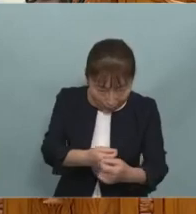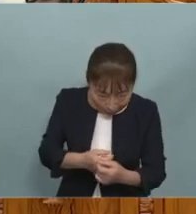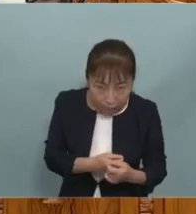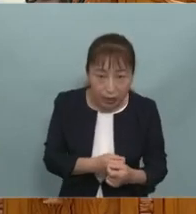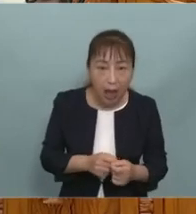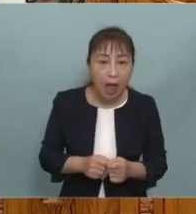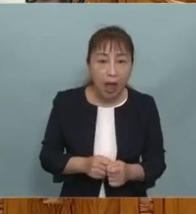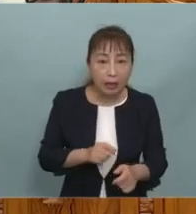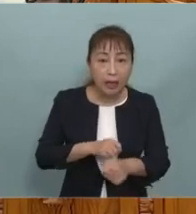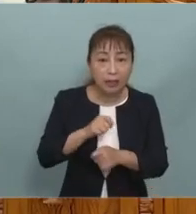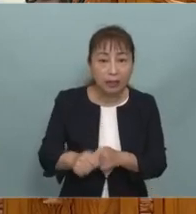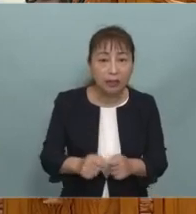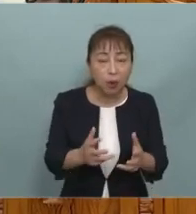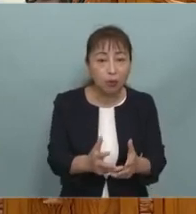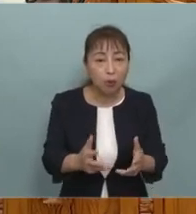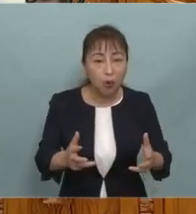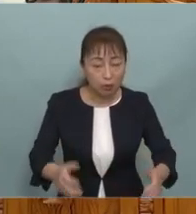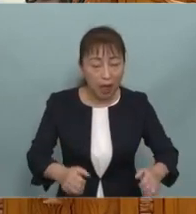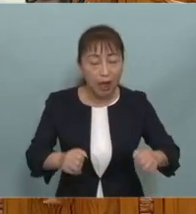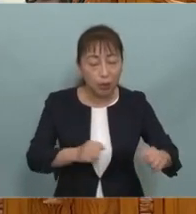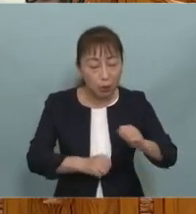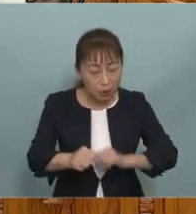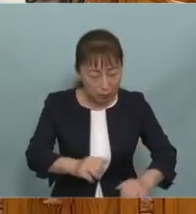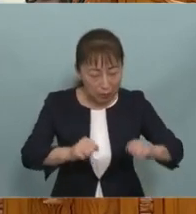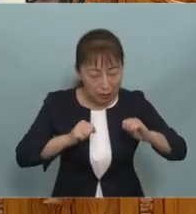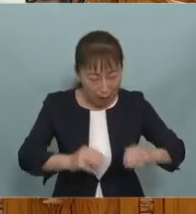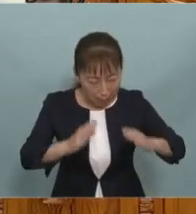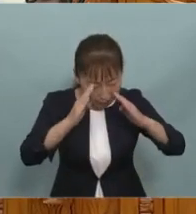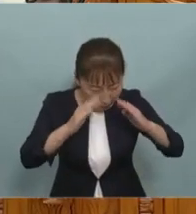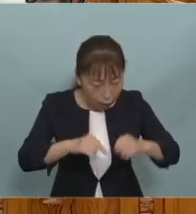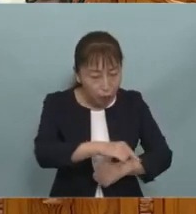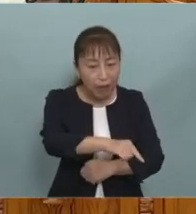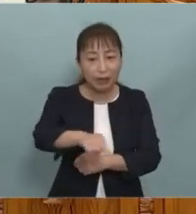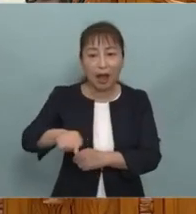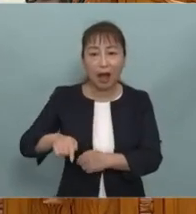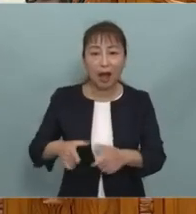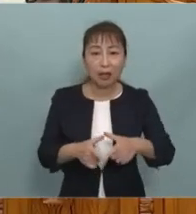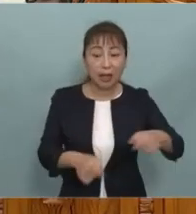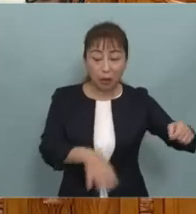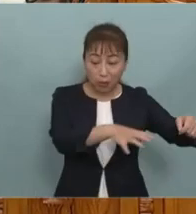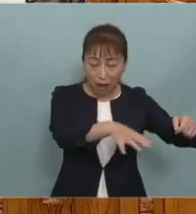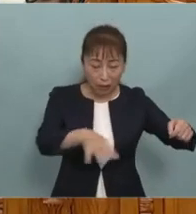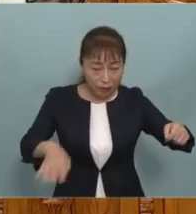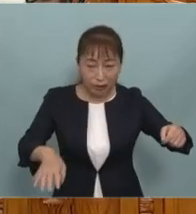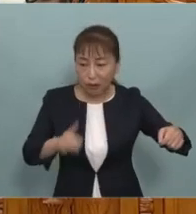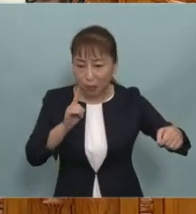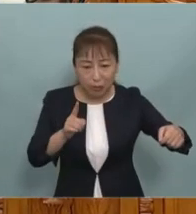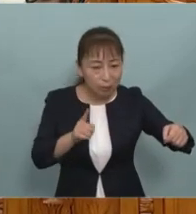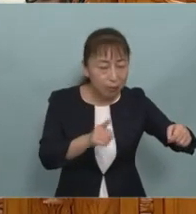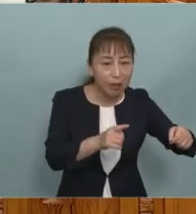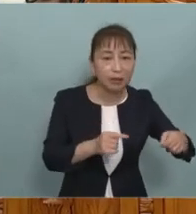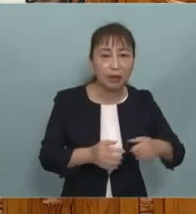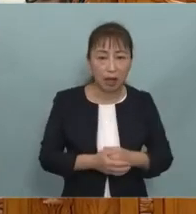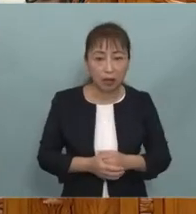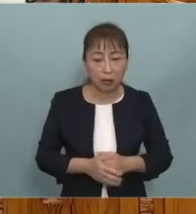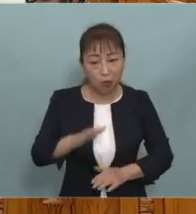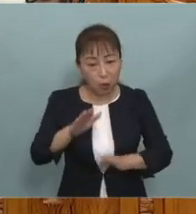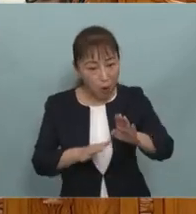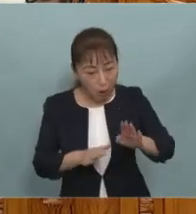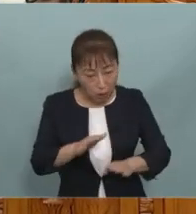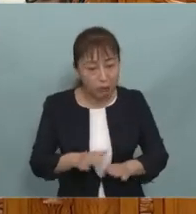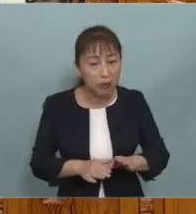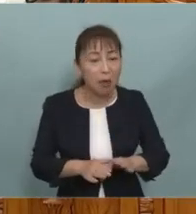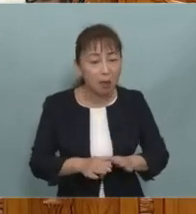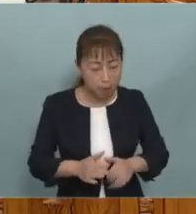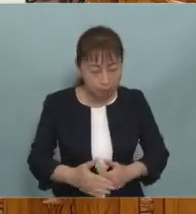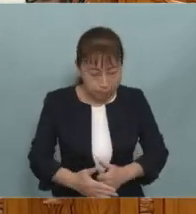創生の取り組みに頑張っておられる姿を全国各地にたくさん見てまいりますそしてその姿に勇気づけられ